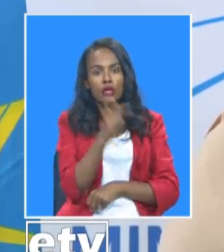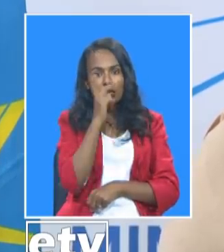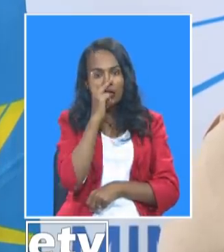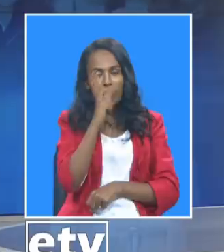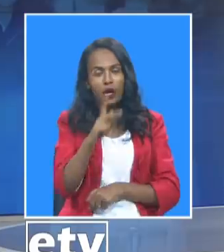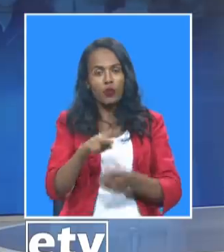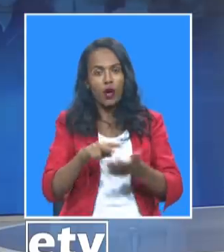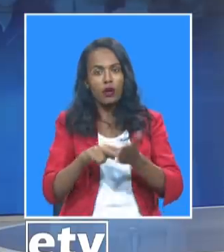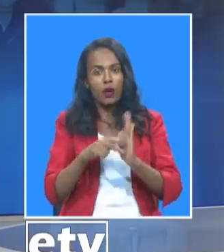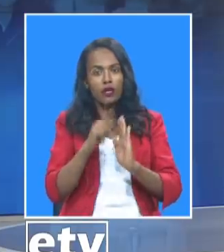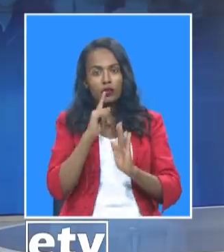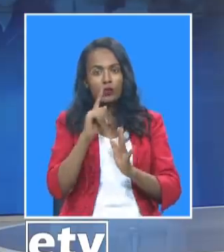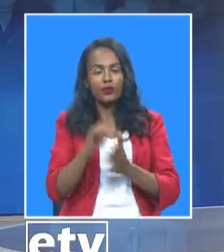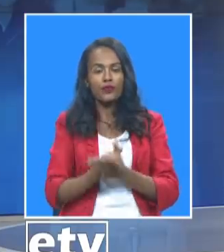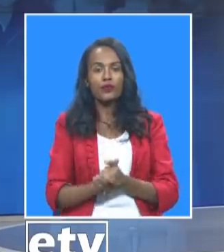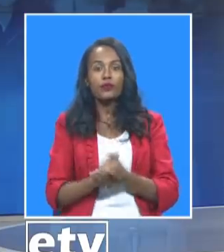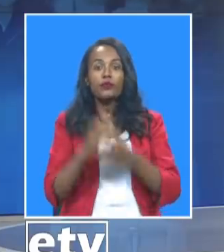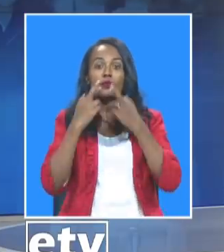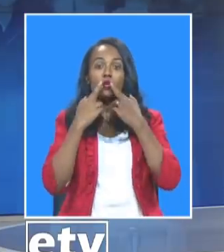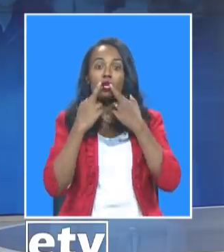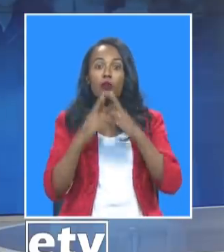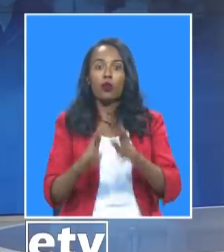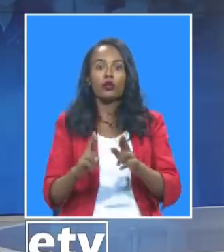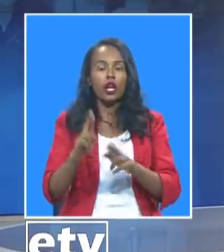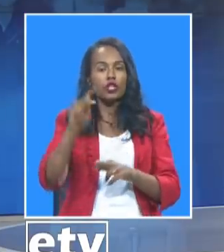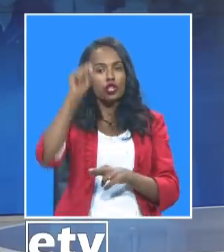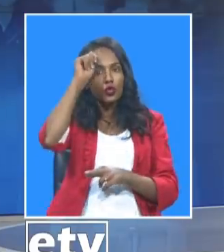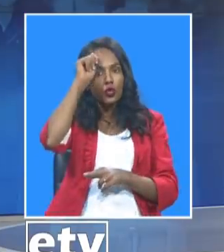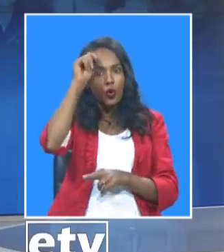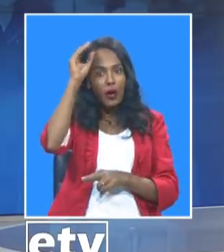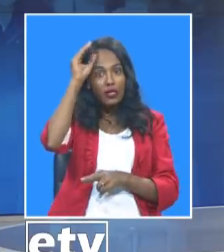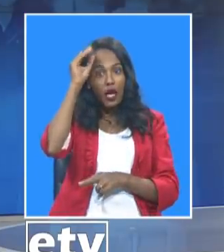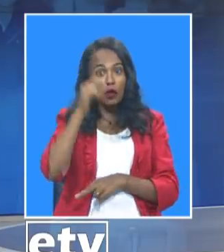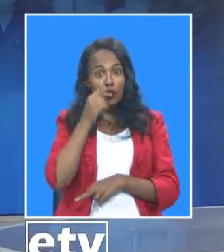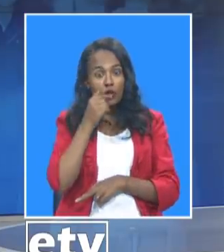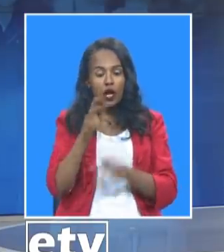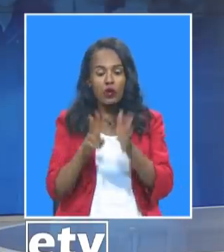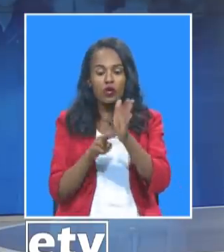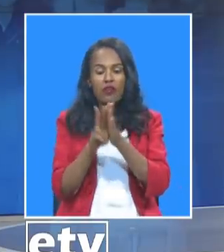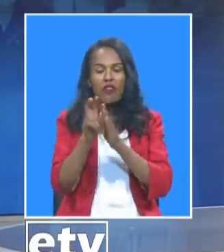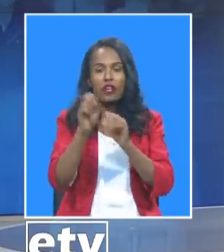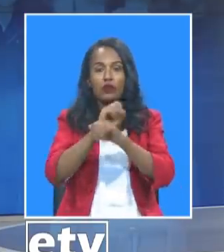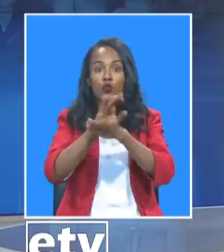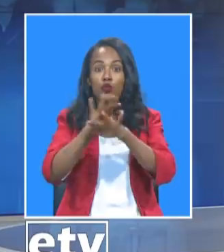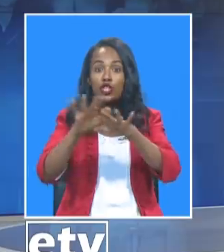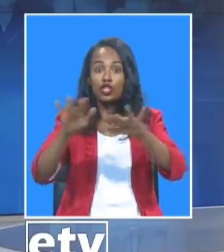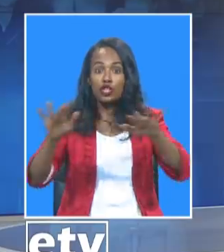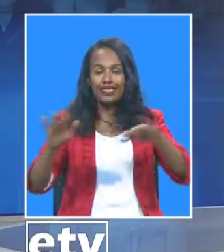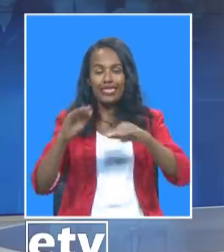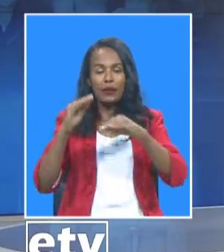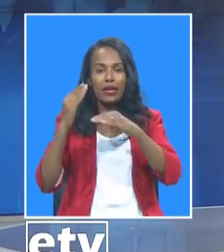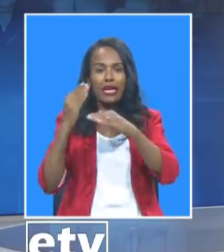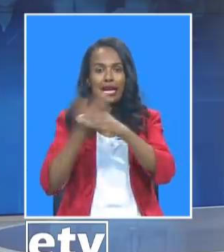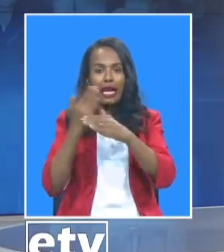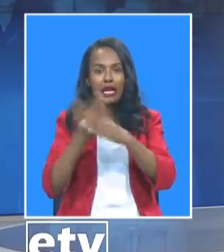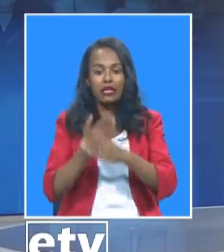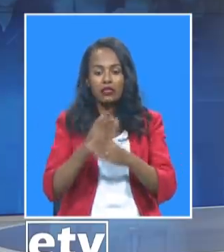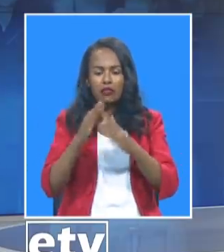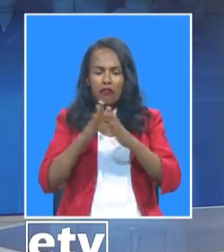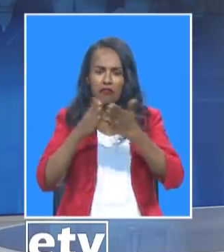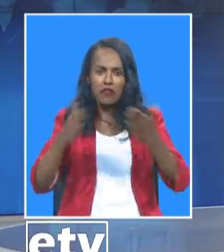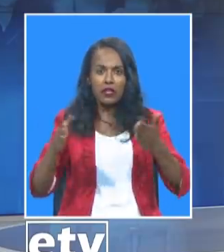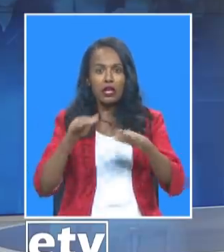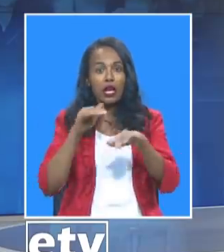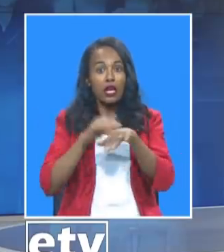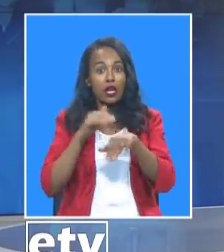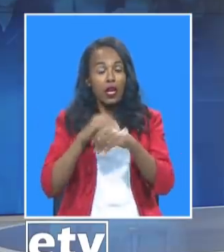ታይቷል ማለት ነው። ሪፖርተራችን ቶማስ ኃይሉ እንደዘገበው የቫይረሱን ስርጭት ለመግታት ሰፊና ተከታታይ የንቅናቄ